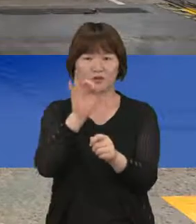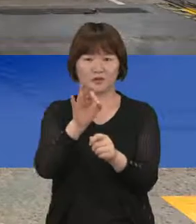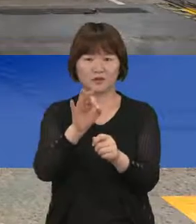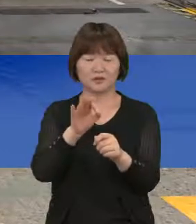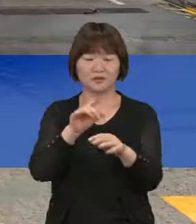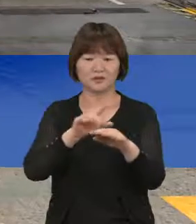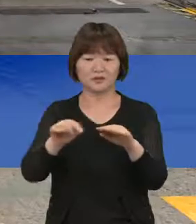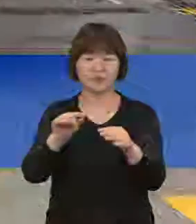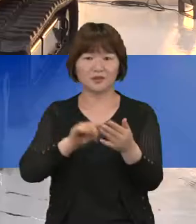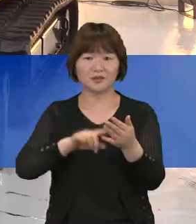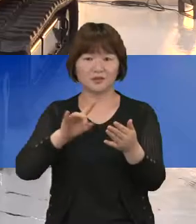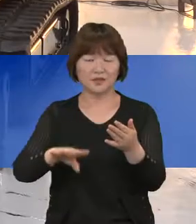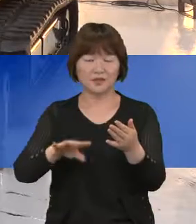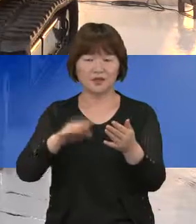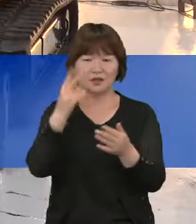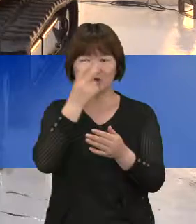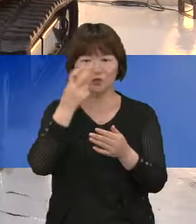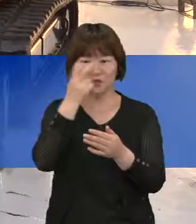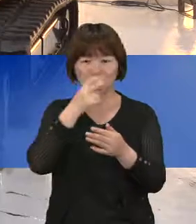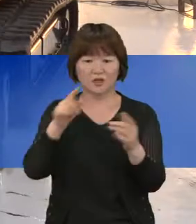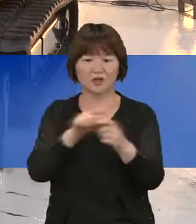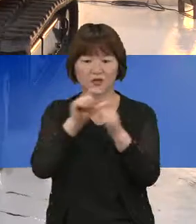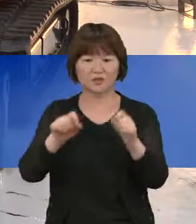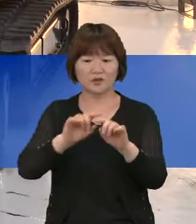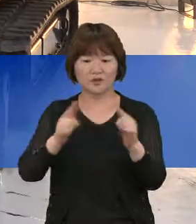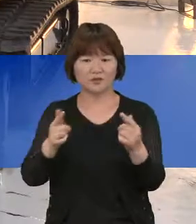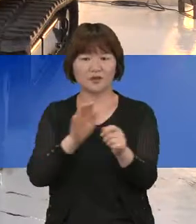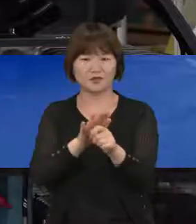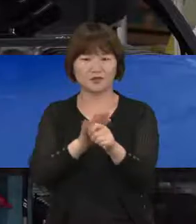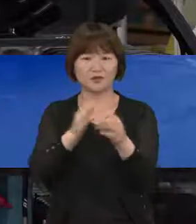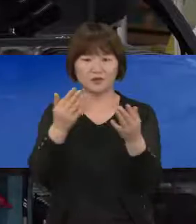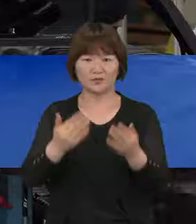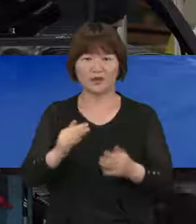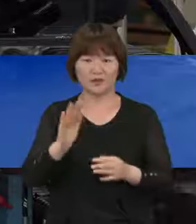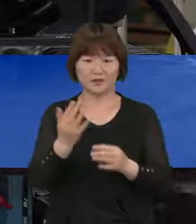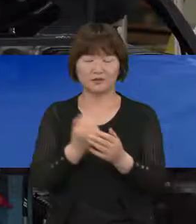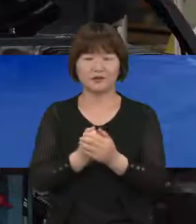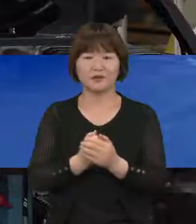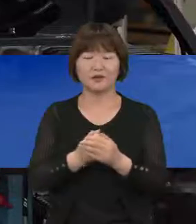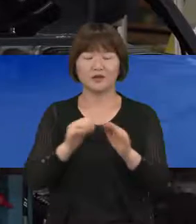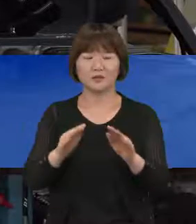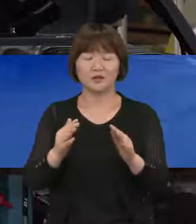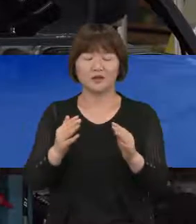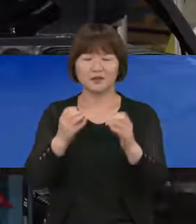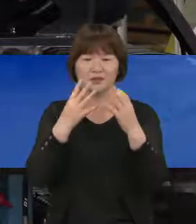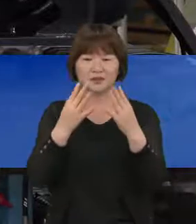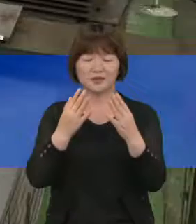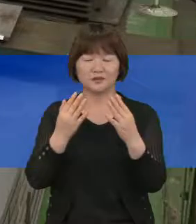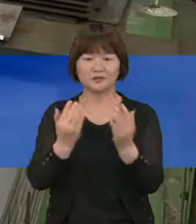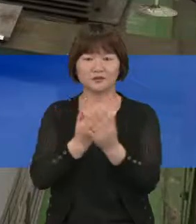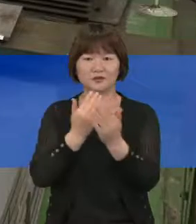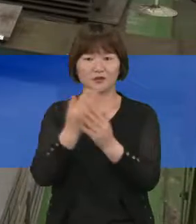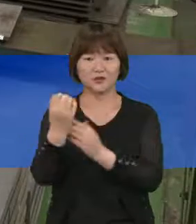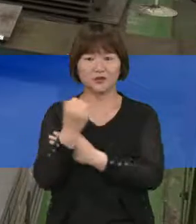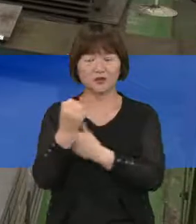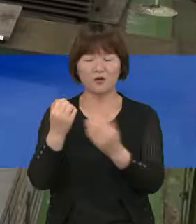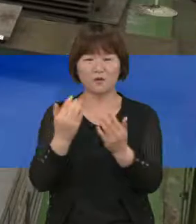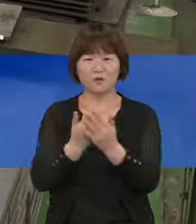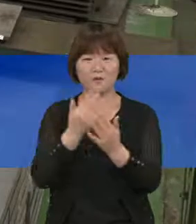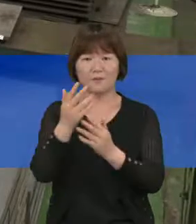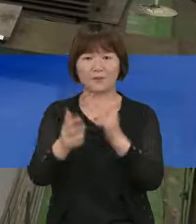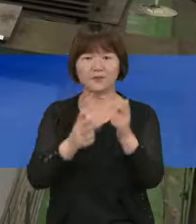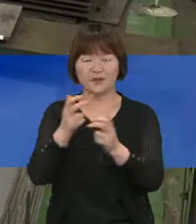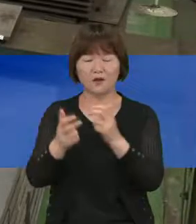세무조사 교회 등의 지원을 받게 됩니다 포항시는 신성장동력 산업의 발전에 아낌없는 투자를 하고